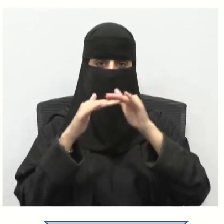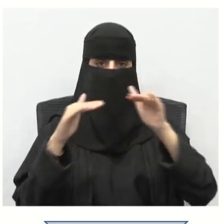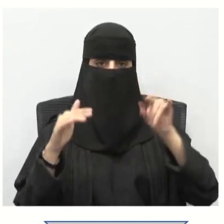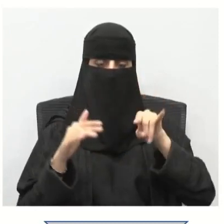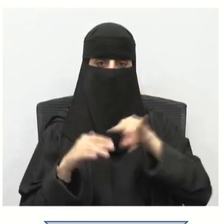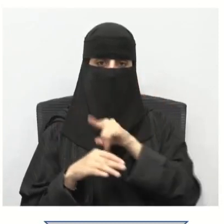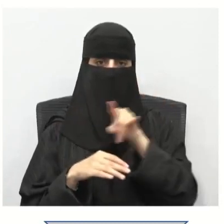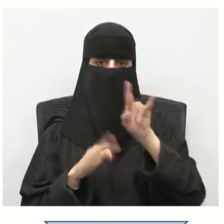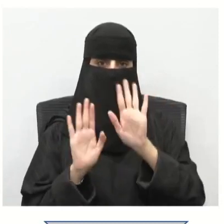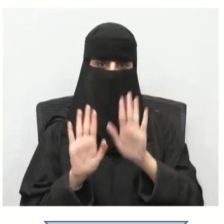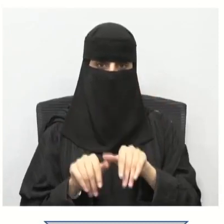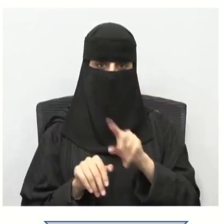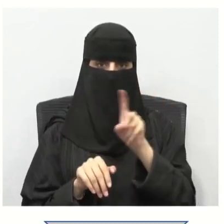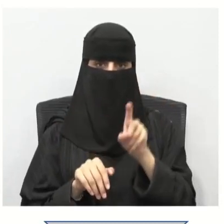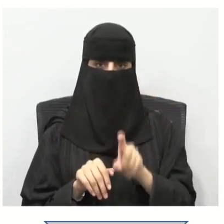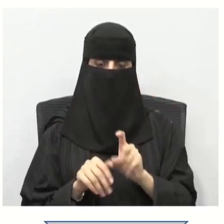تطير في